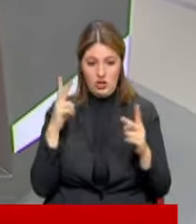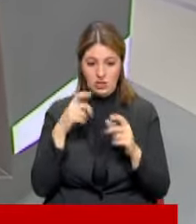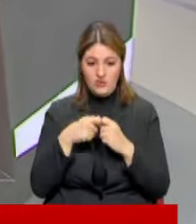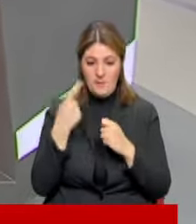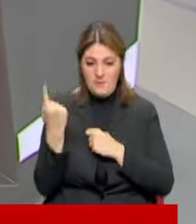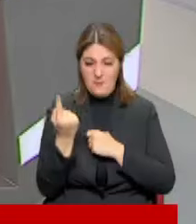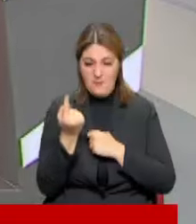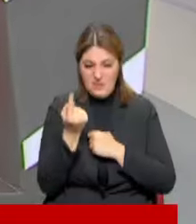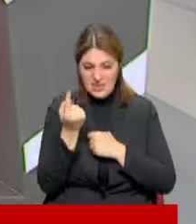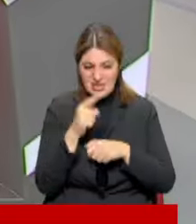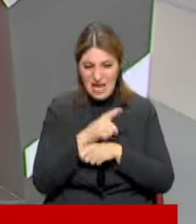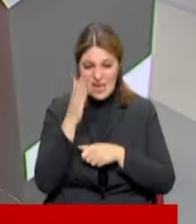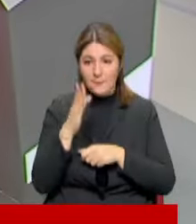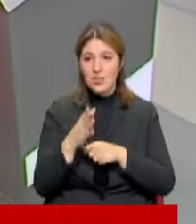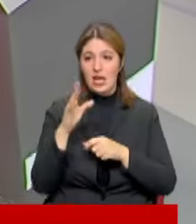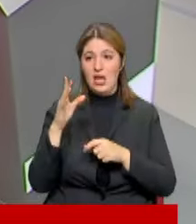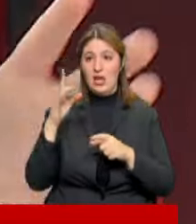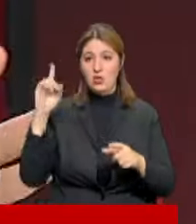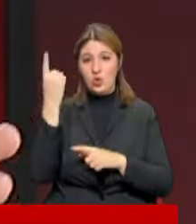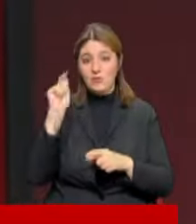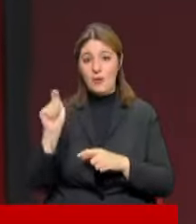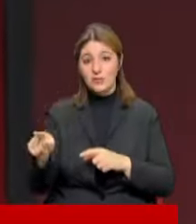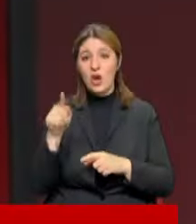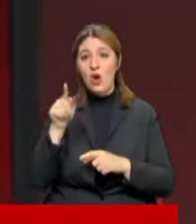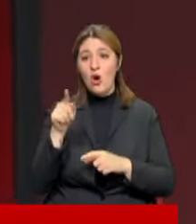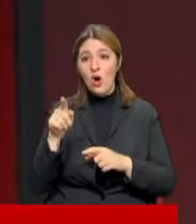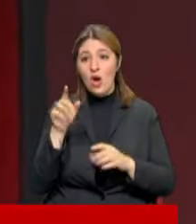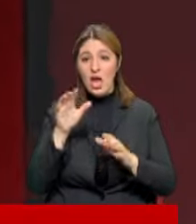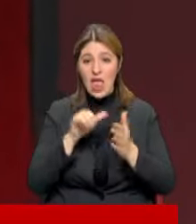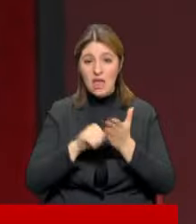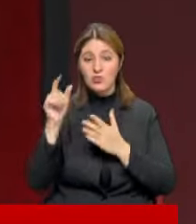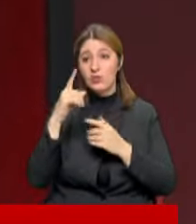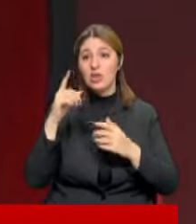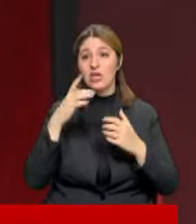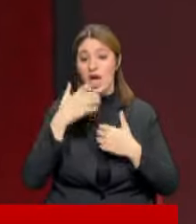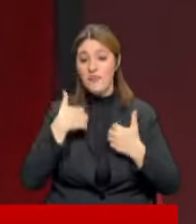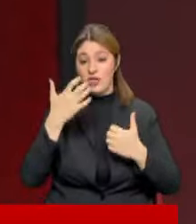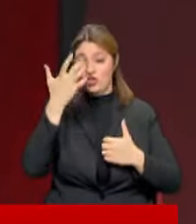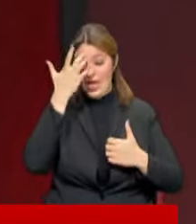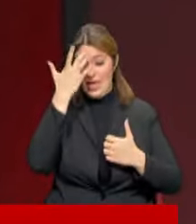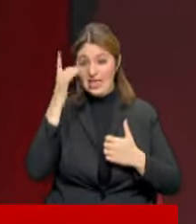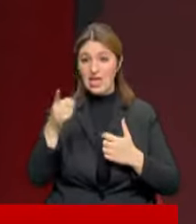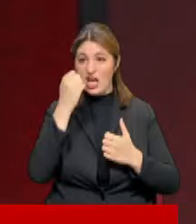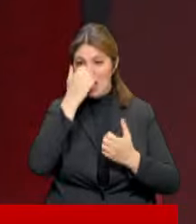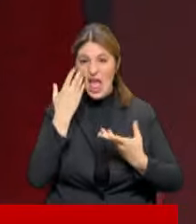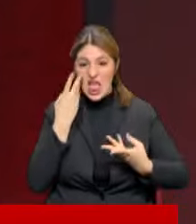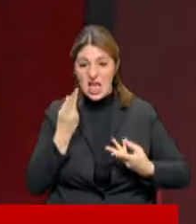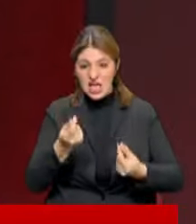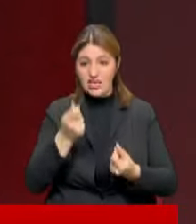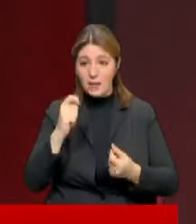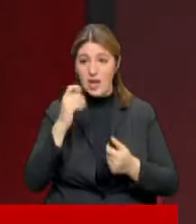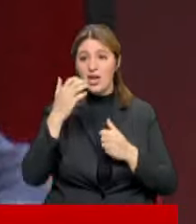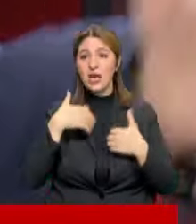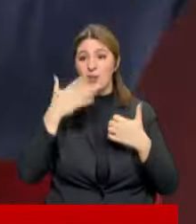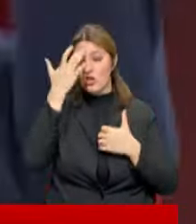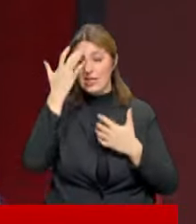saniye bile ara vermeden yönettim kahraman bir meclis ve o Kahraman mecliste Kahraman şe şitlerin kanlarının çiğnenerek Kahraman